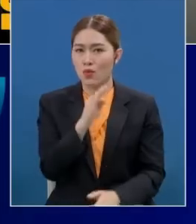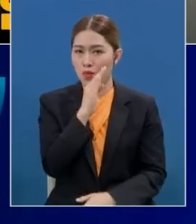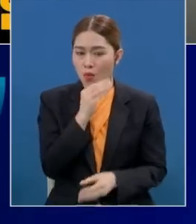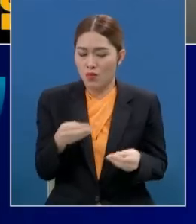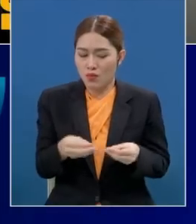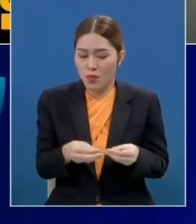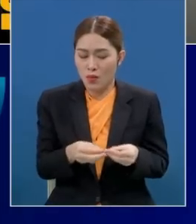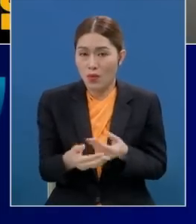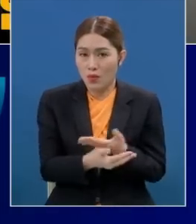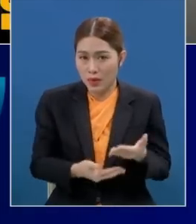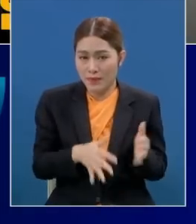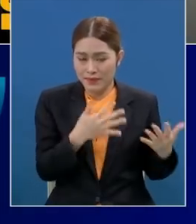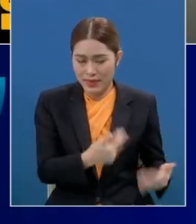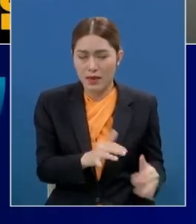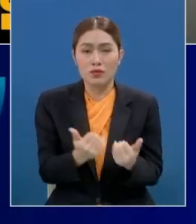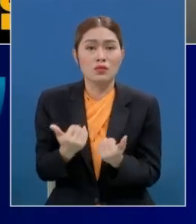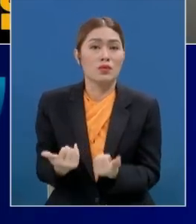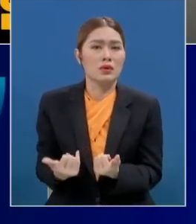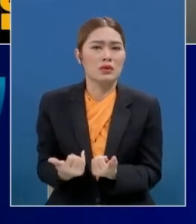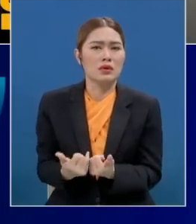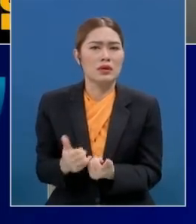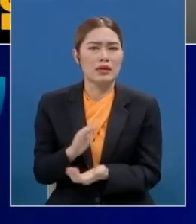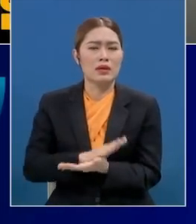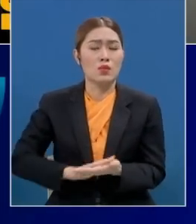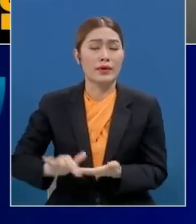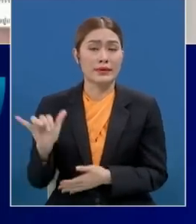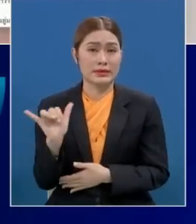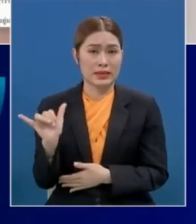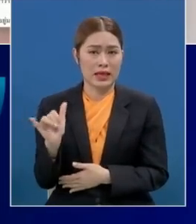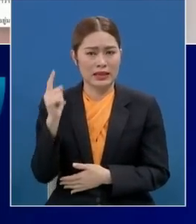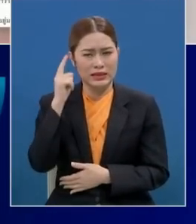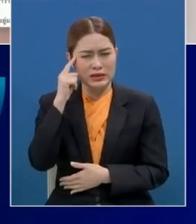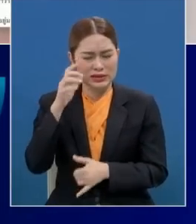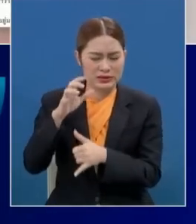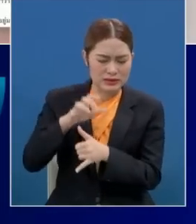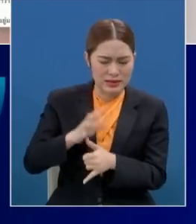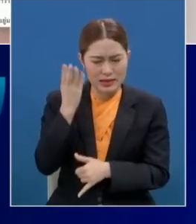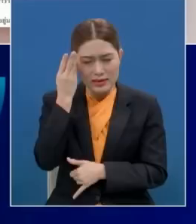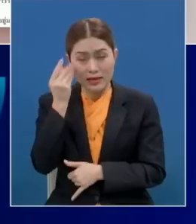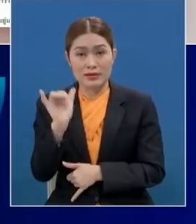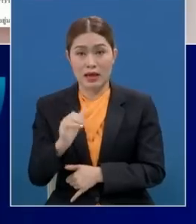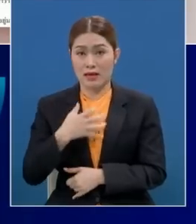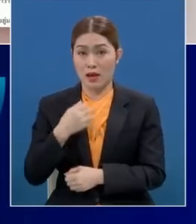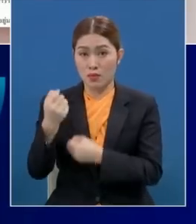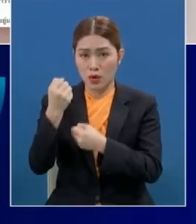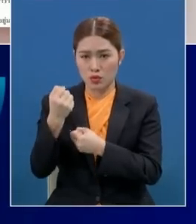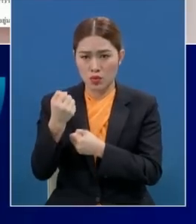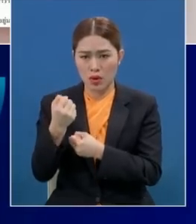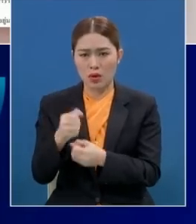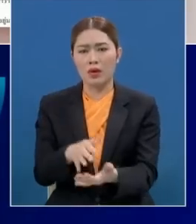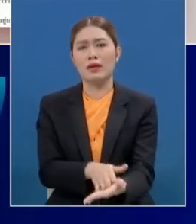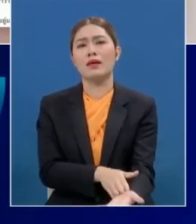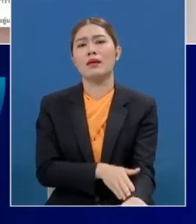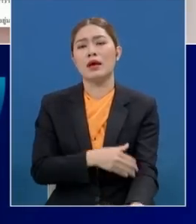ช่วงท้ายคุณชูวิทย์พจน์ว่าสถานการณ์ยังไม่สุกงอมอย่าเพิ่งกดดันถ้าจะประท้วงก็ต้องอยู่กันอีก